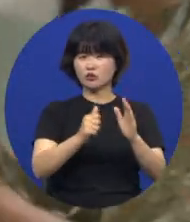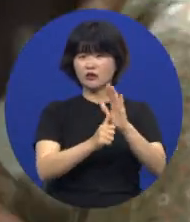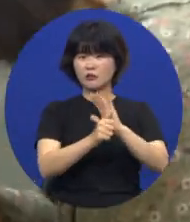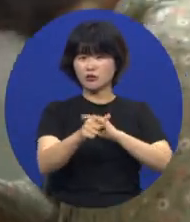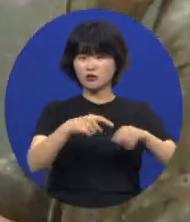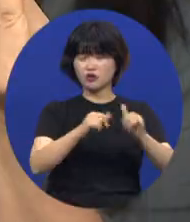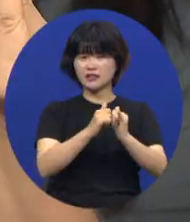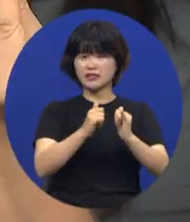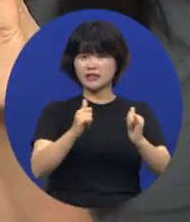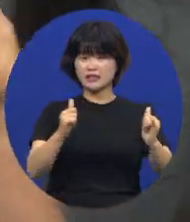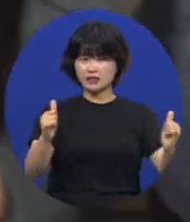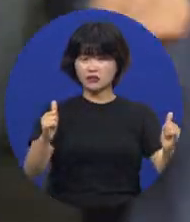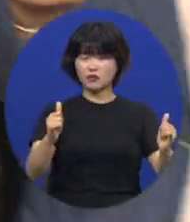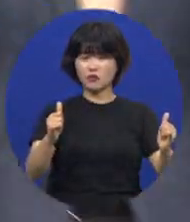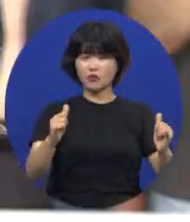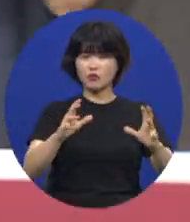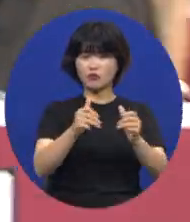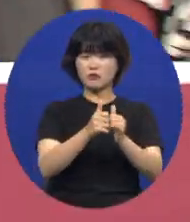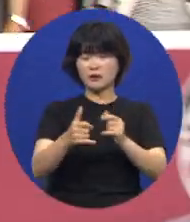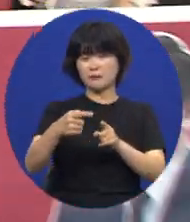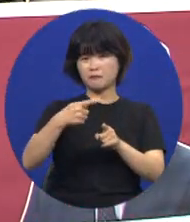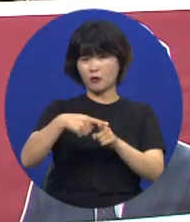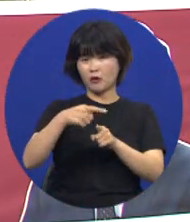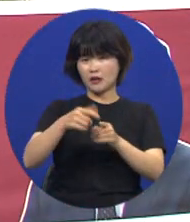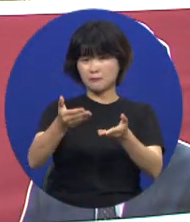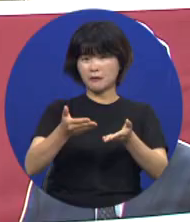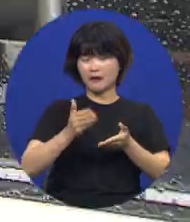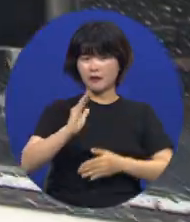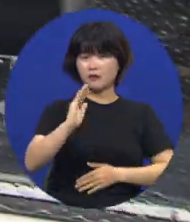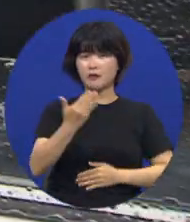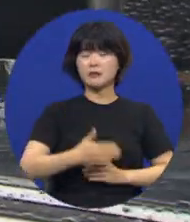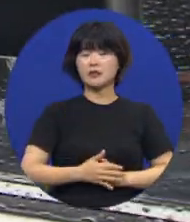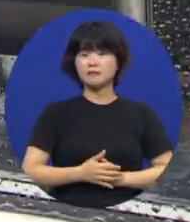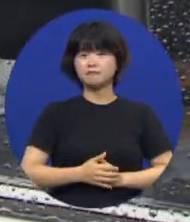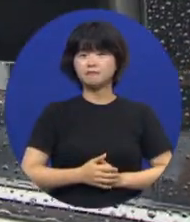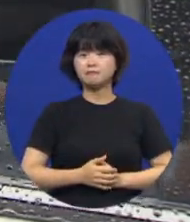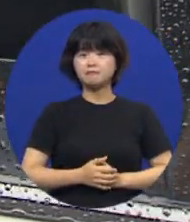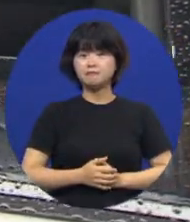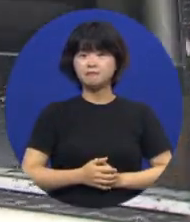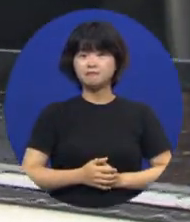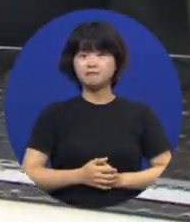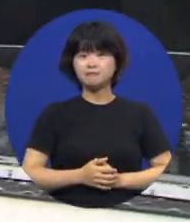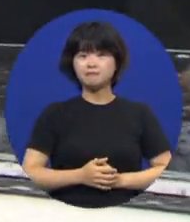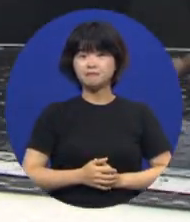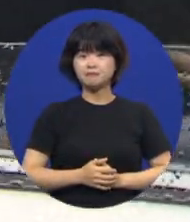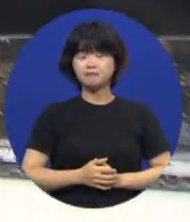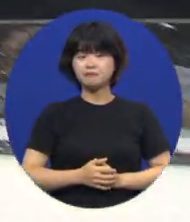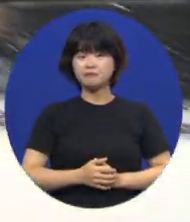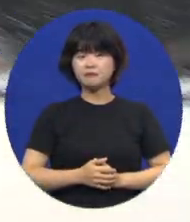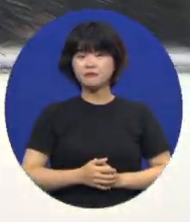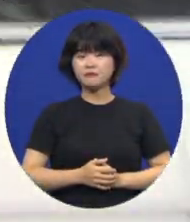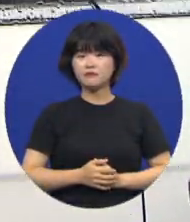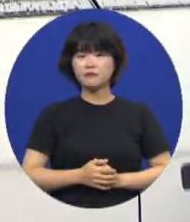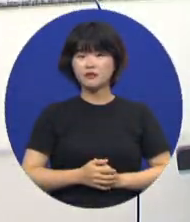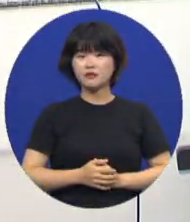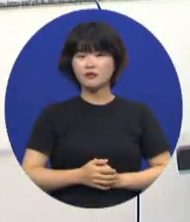대표하는 정치인으로서 국민들의 평가를 받게 됐습니다. MBC 뉴스 조인호입니다.